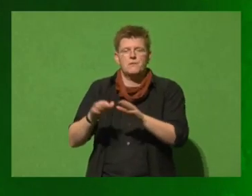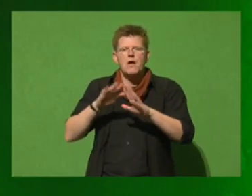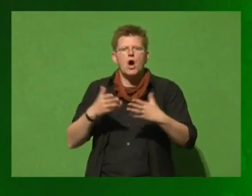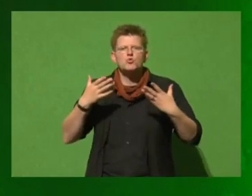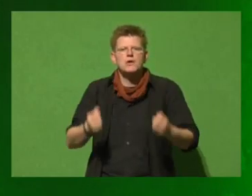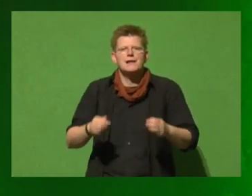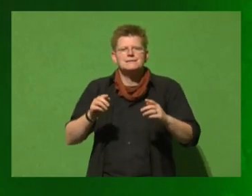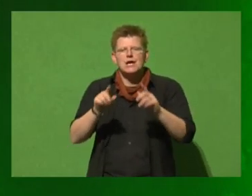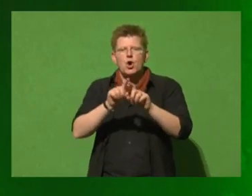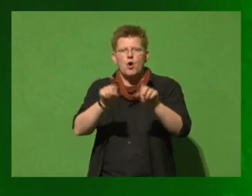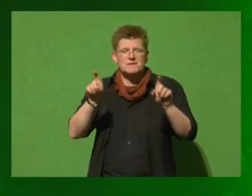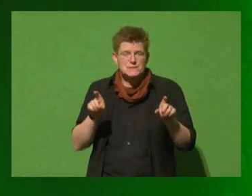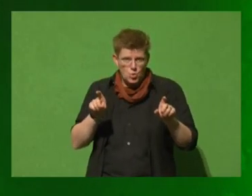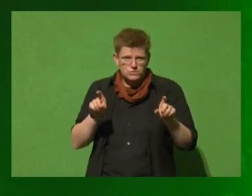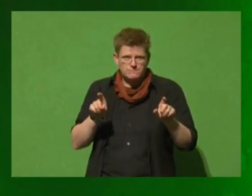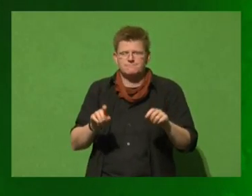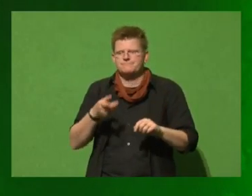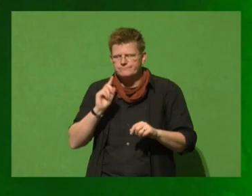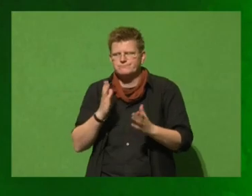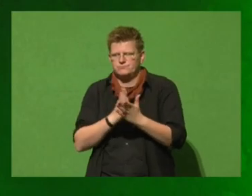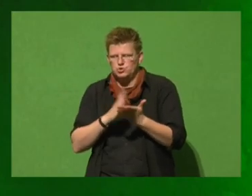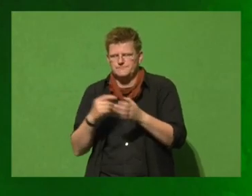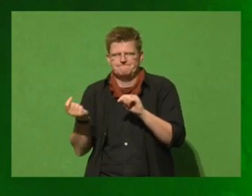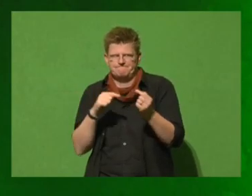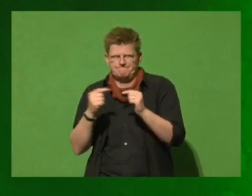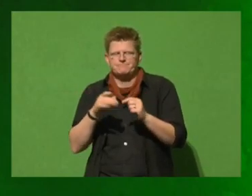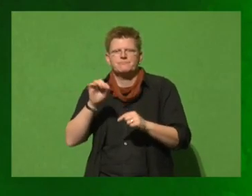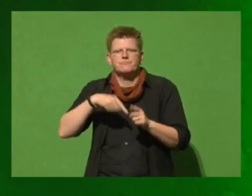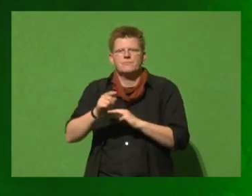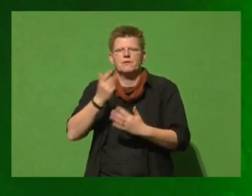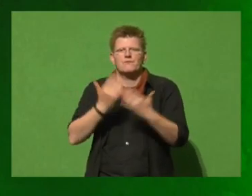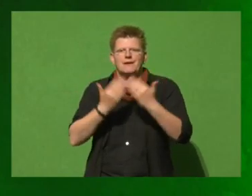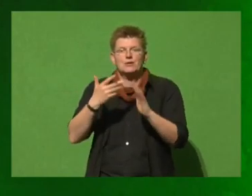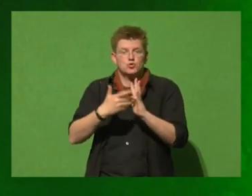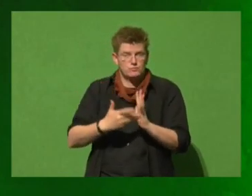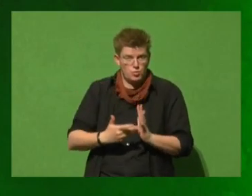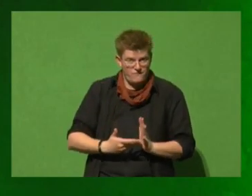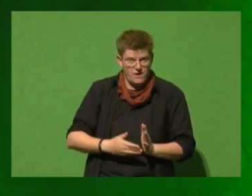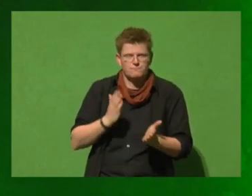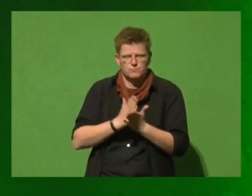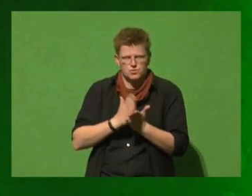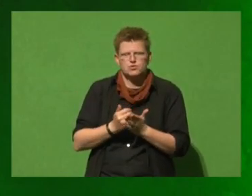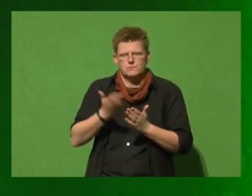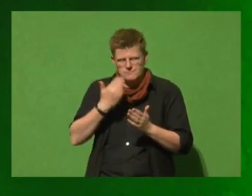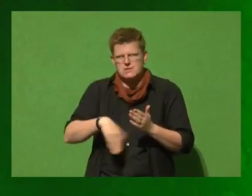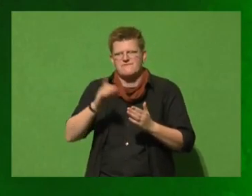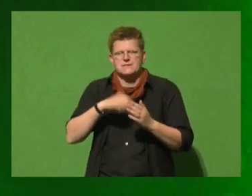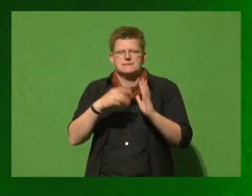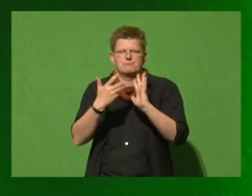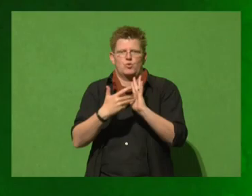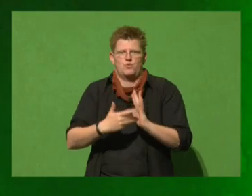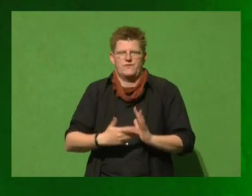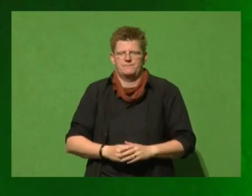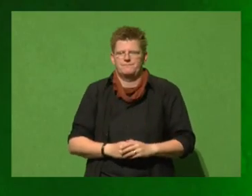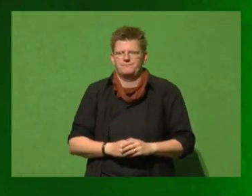Haushaltskommission und dem Landesfinanzrat debattiert und durch den Rechnungsprüfer geprüft. Daher erhaltet ihr gleich noch das Votum. Geplant war das